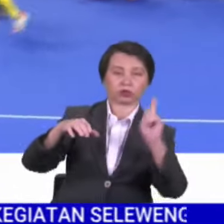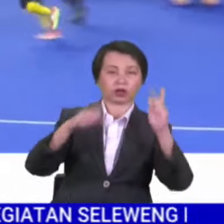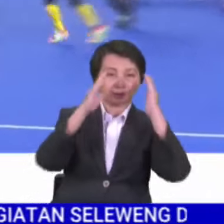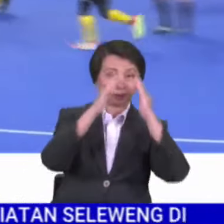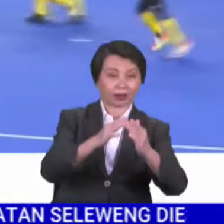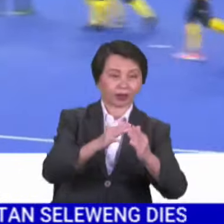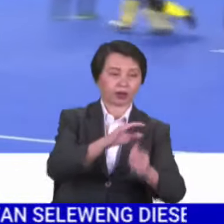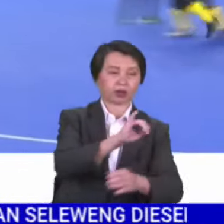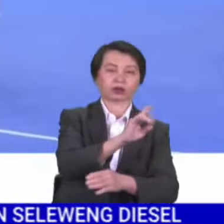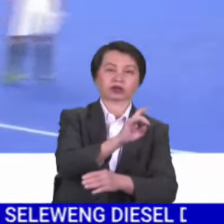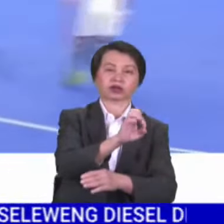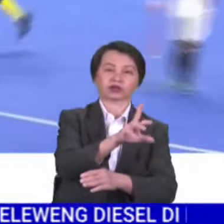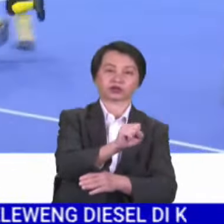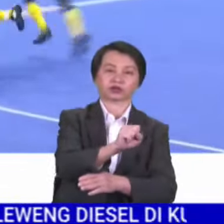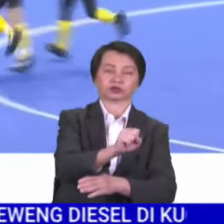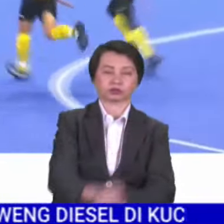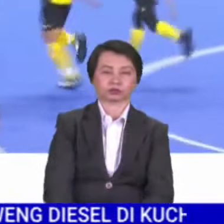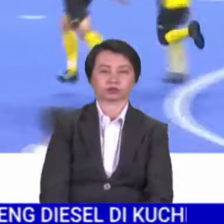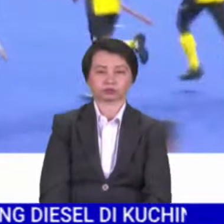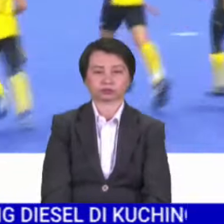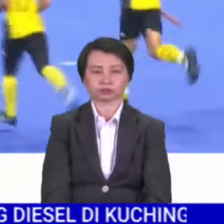menerusi Muhammad Idris Samad.